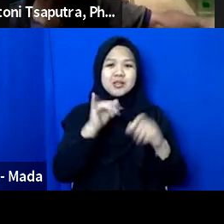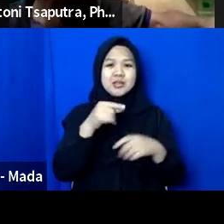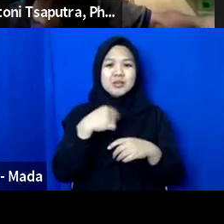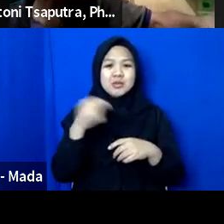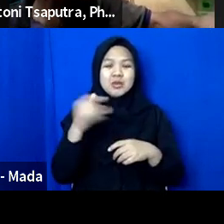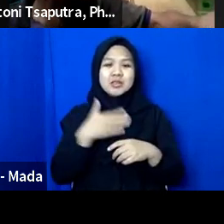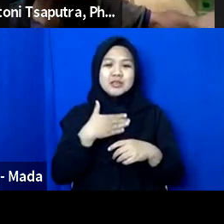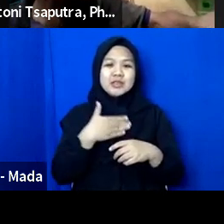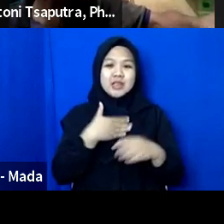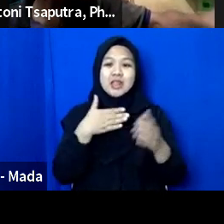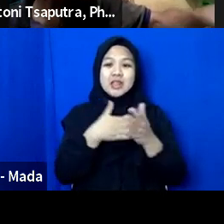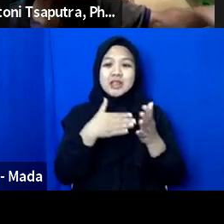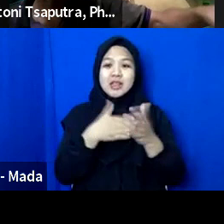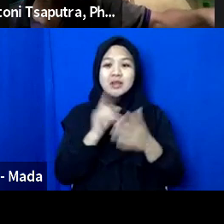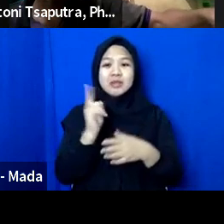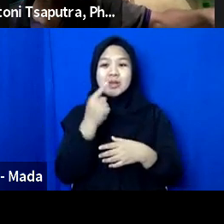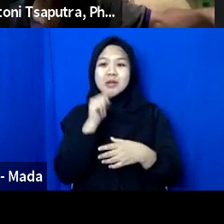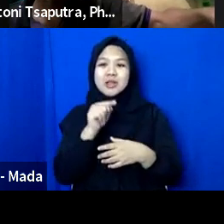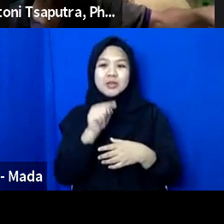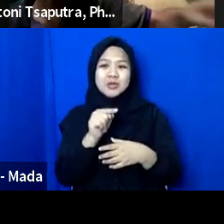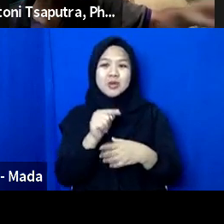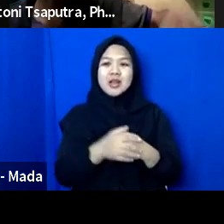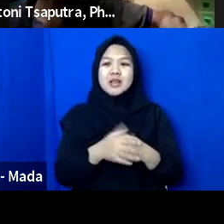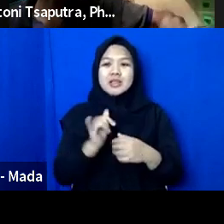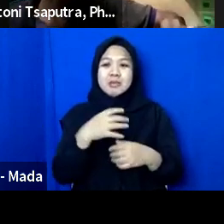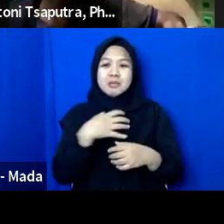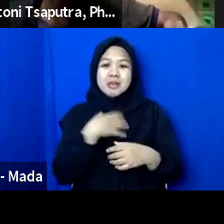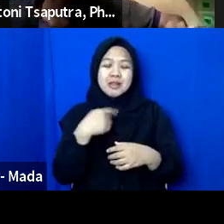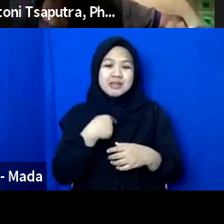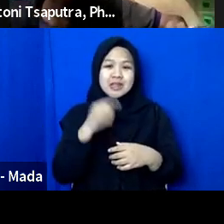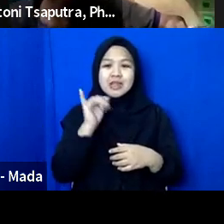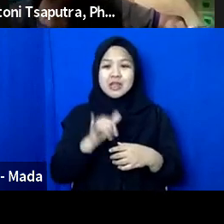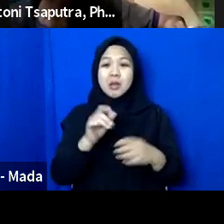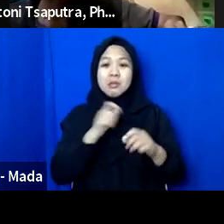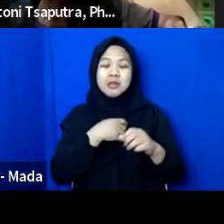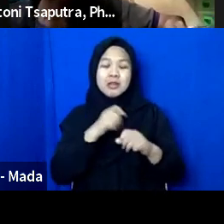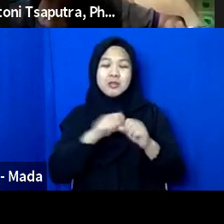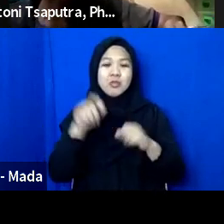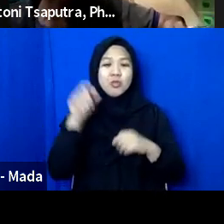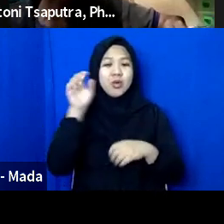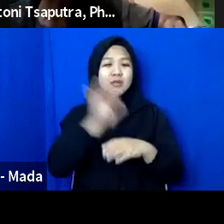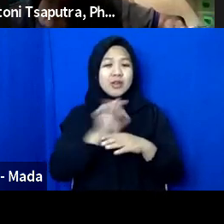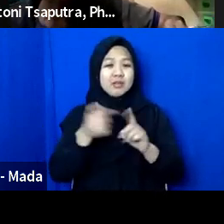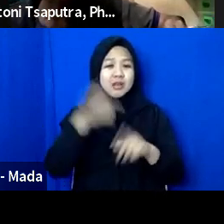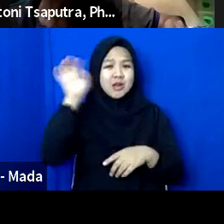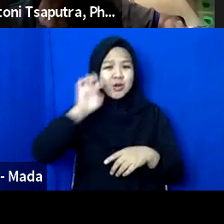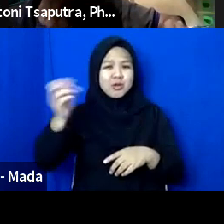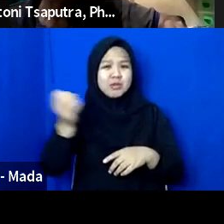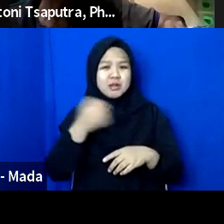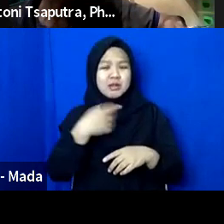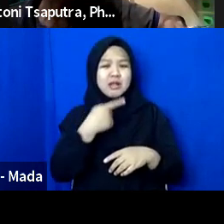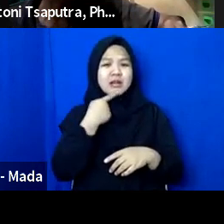saya saya tantangan kali pertamanya itu dan oleh para mental saya juga jadi mental pembuat filmnya dari Eropa bilang Wahyu